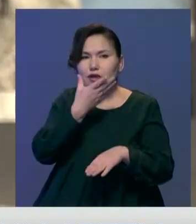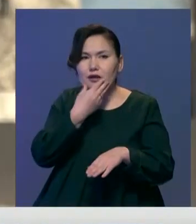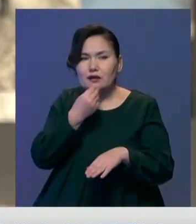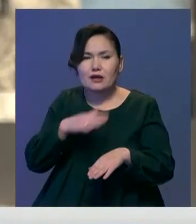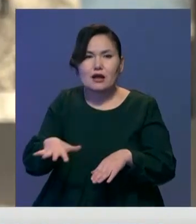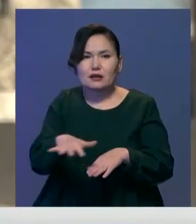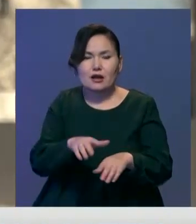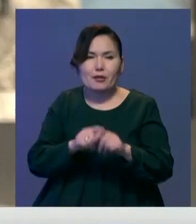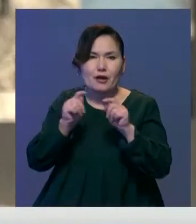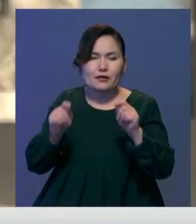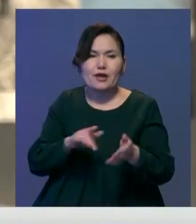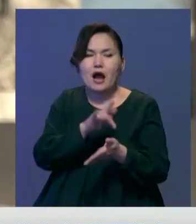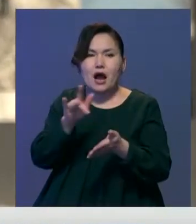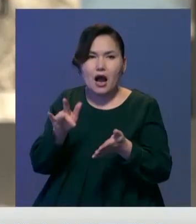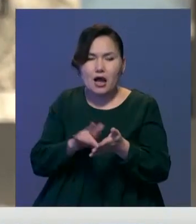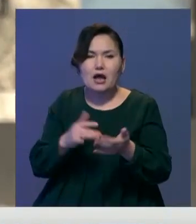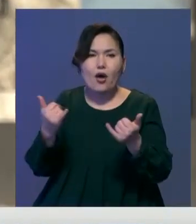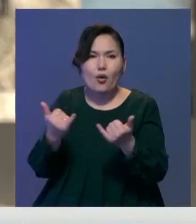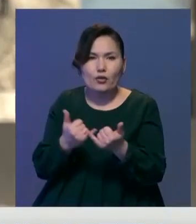Себебі қала қонақтарының,